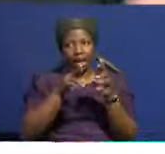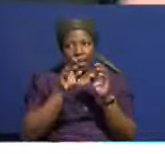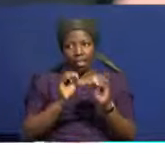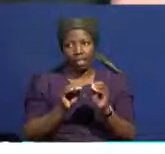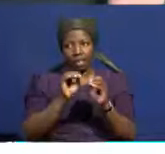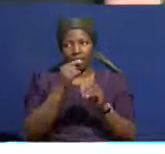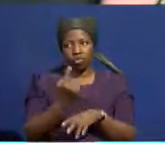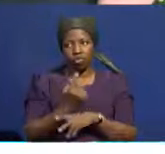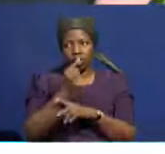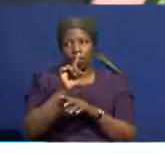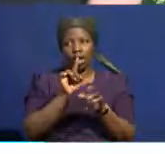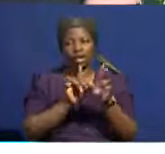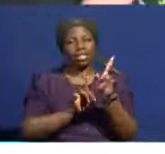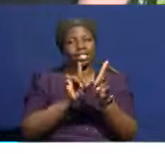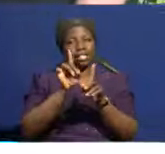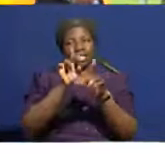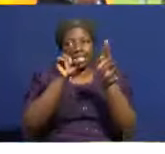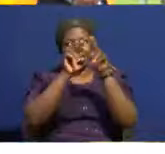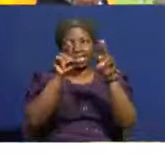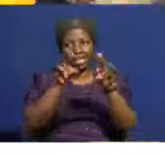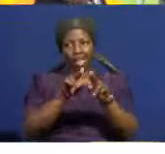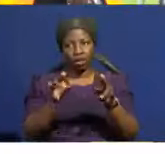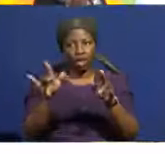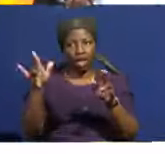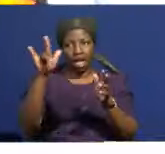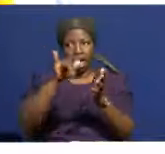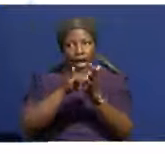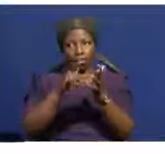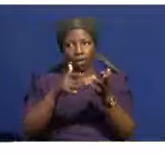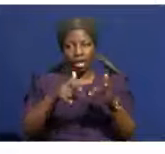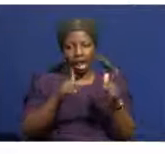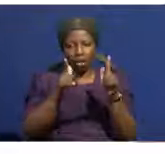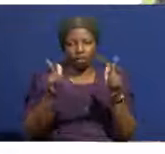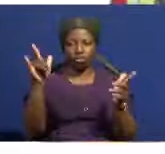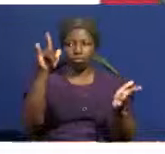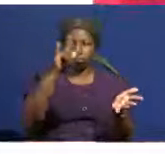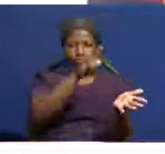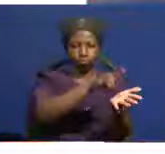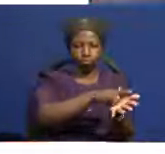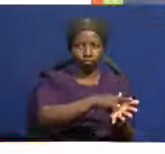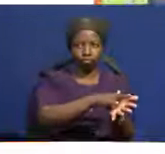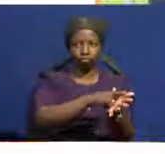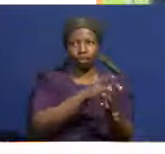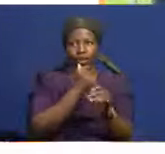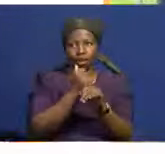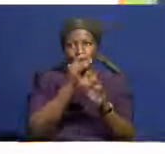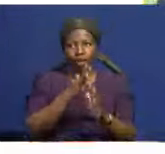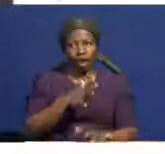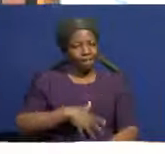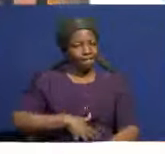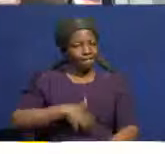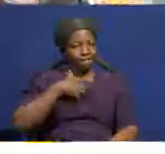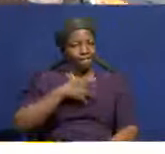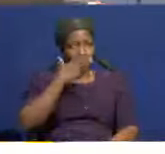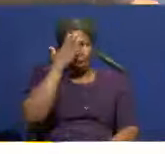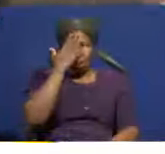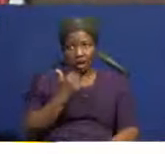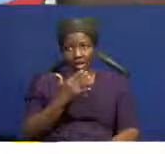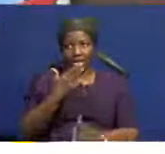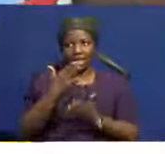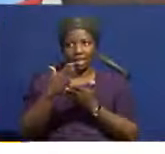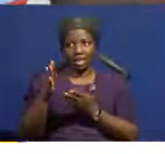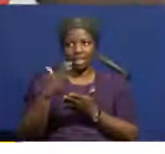kimataifa ikiruhusiwa kutua katika uwanja huo. Wafanyakazi wa uwanja huo walionyesha kufadhaishwa na hatua ya kukodishwa kwa uwanja huo. By